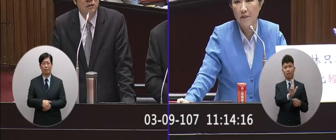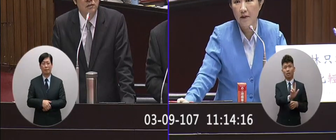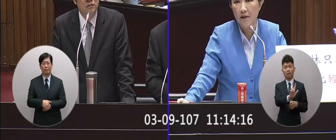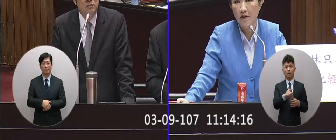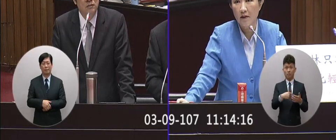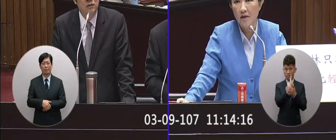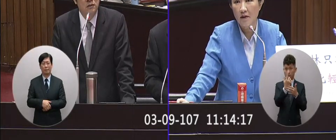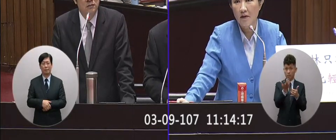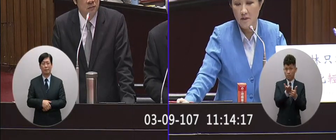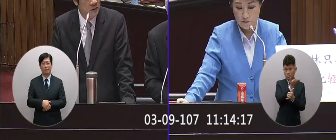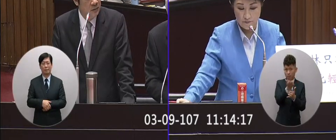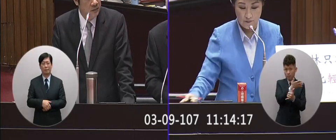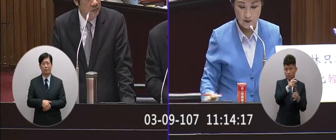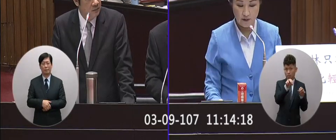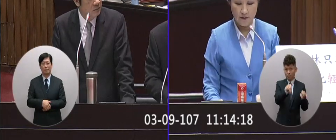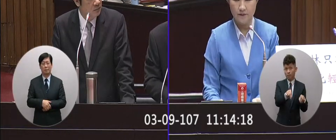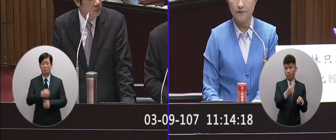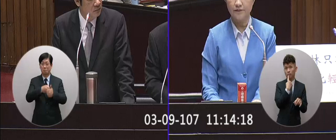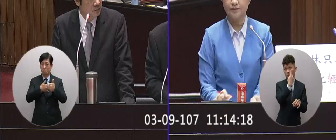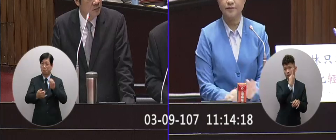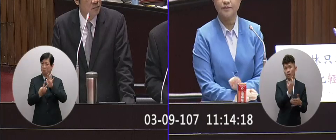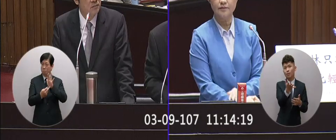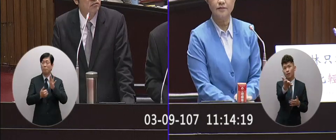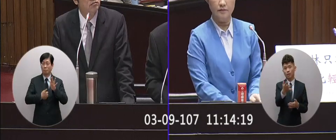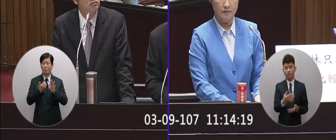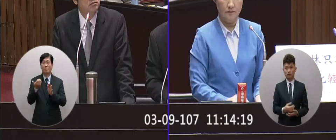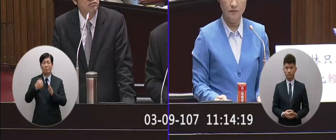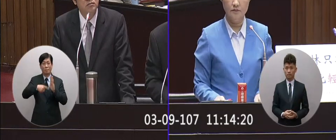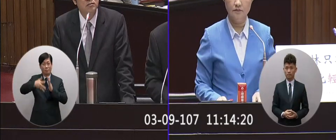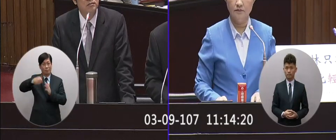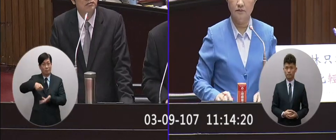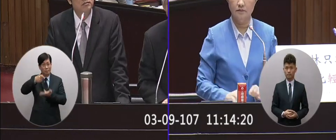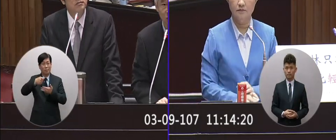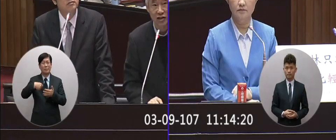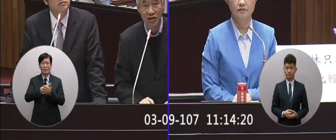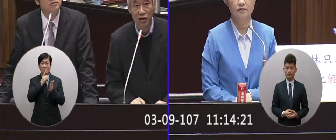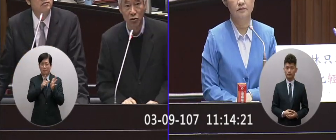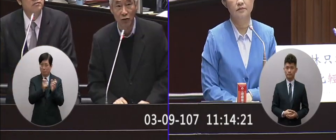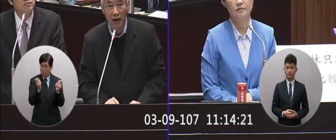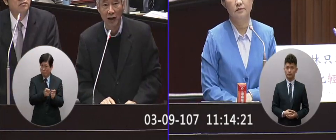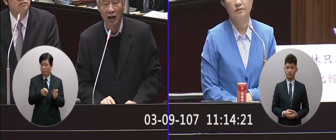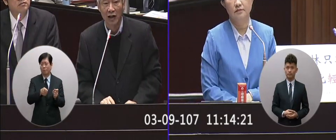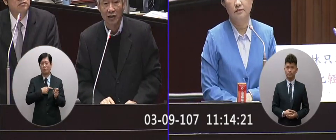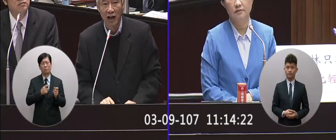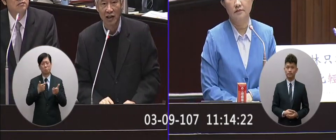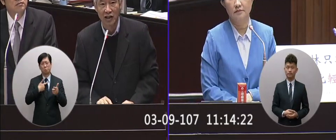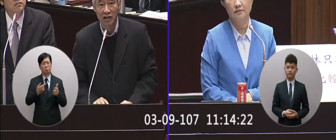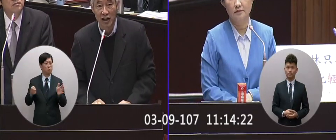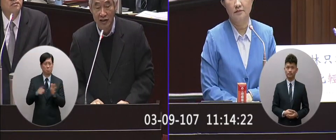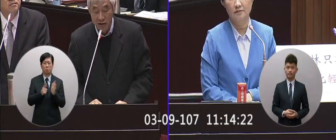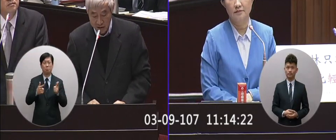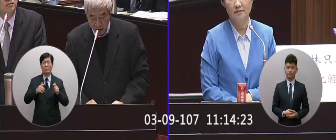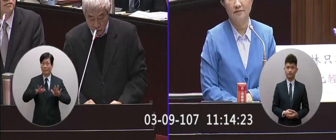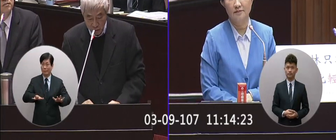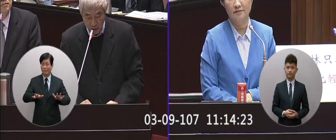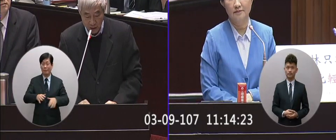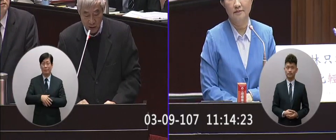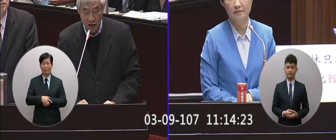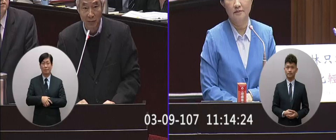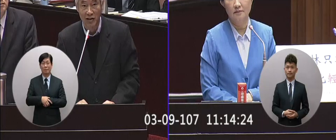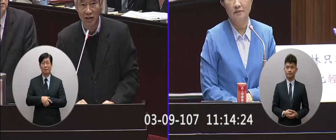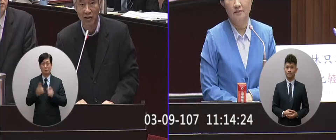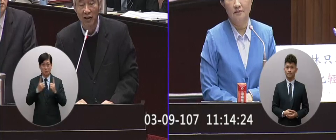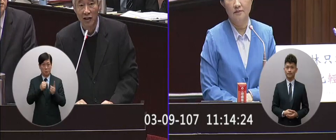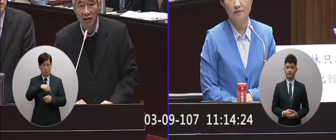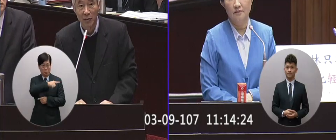嘞？ 委员，这个确实像刚刚院长所提到，这是一个阶段性的做法了。那眼前可能这个做法